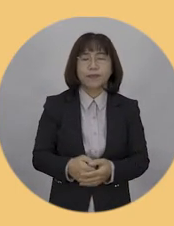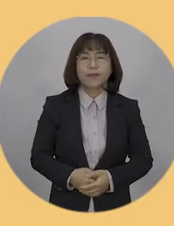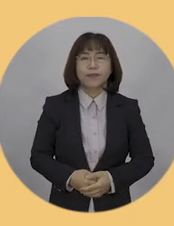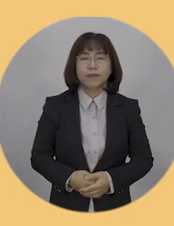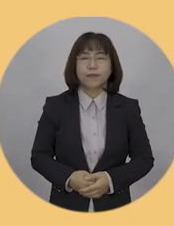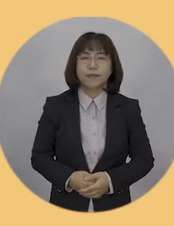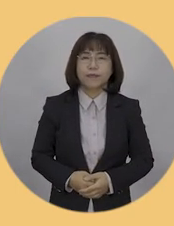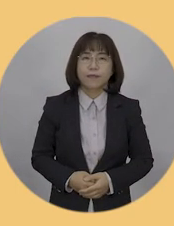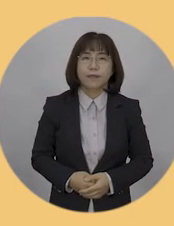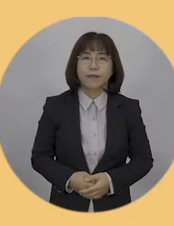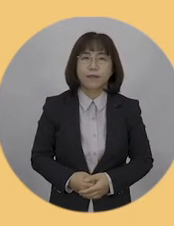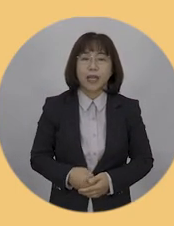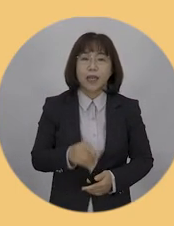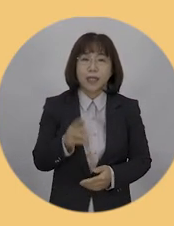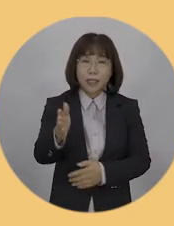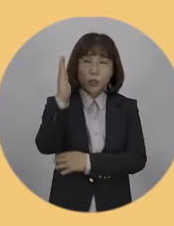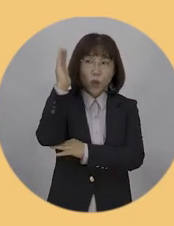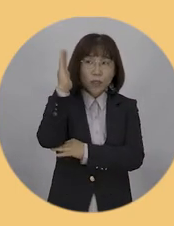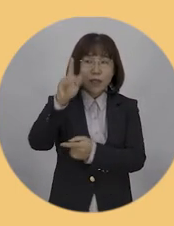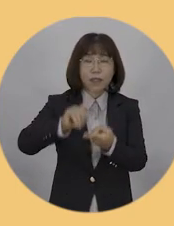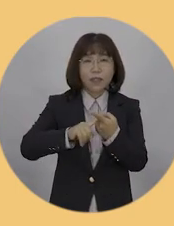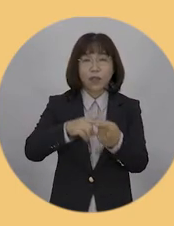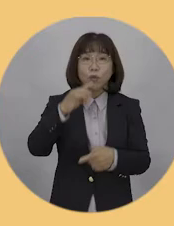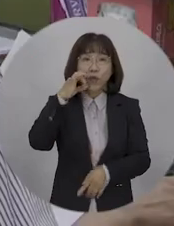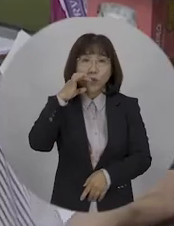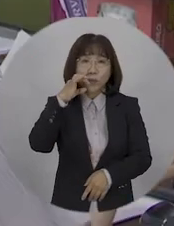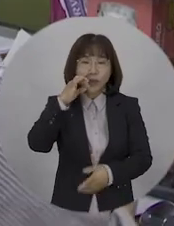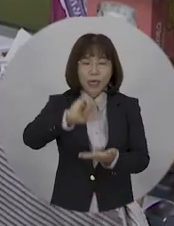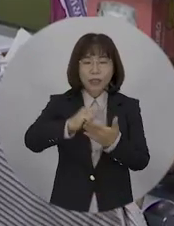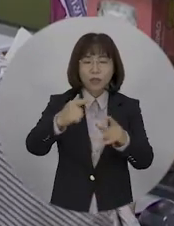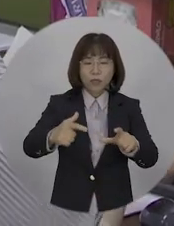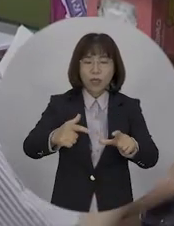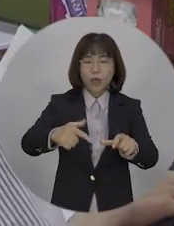강서구청 유튜브 채널에서 사전 신청 없이 시청할 수 있습니다.